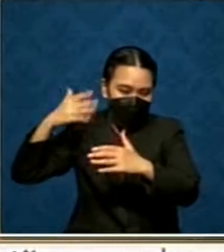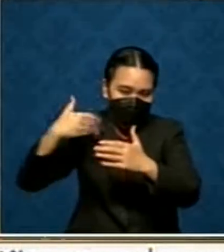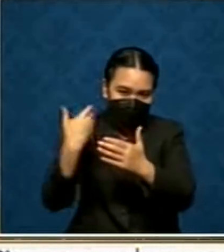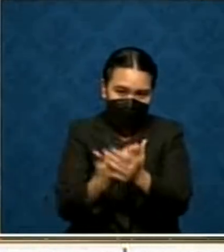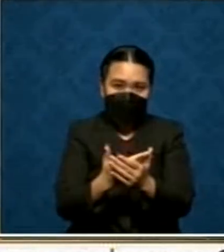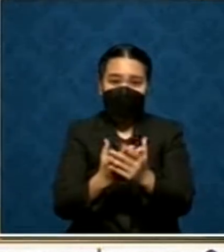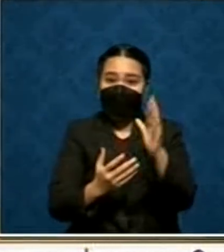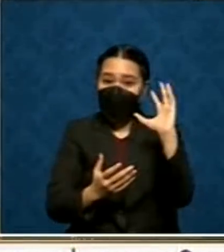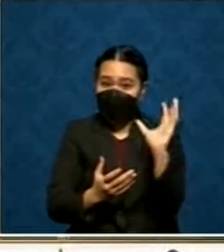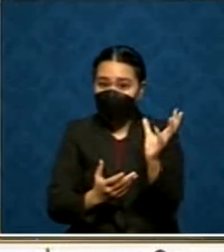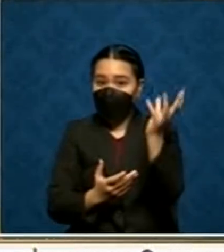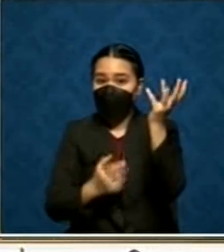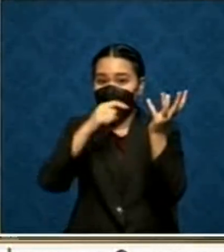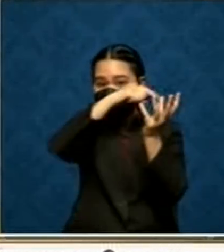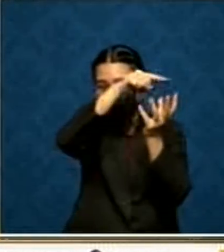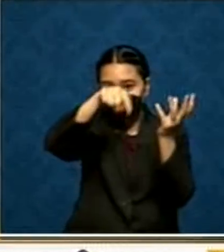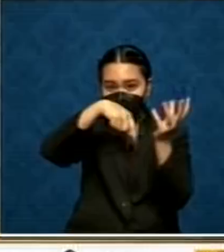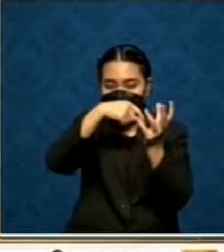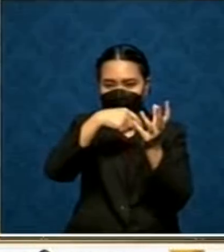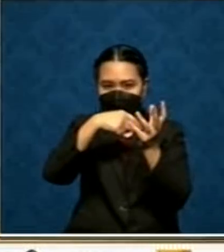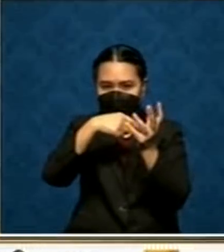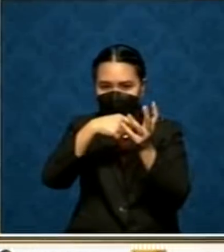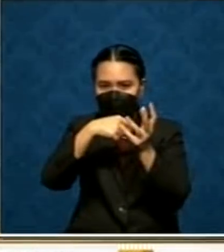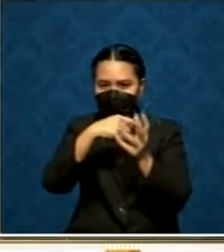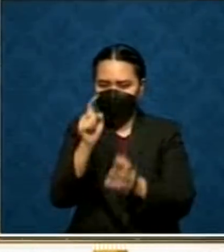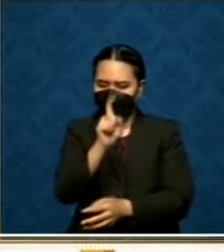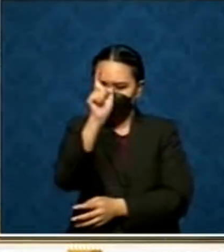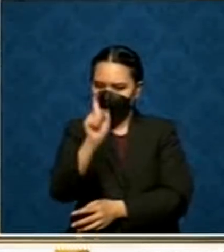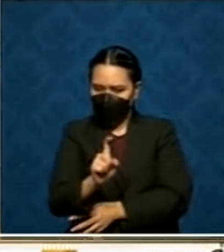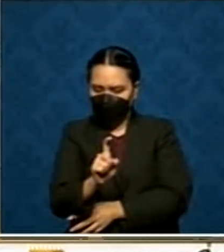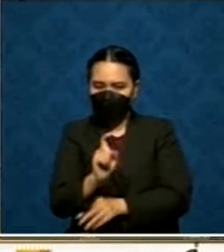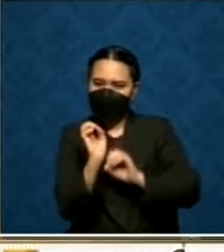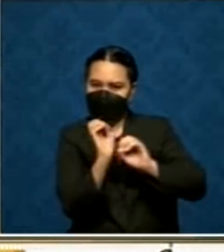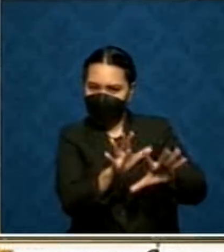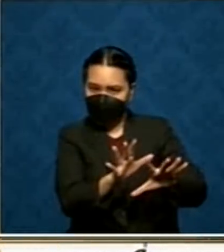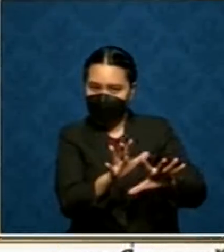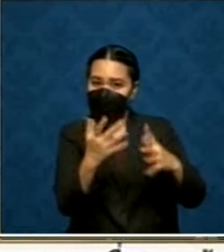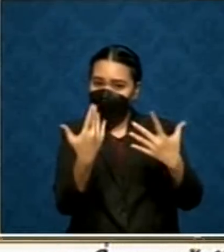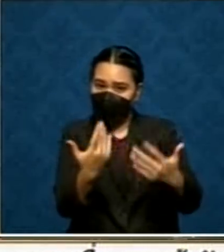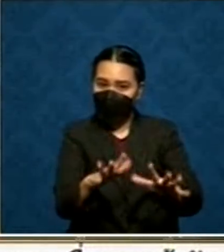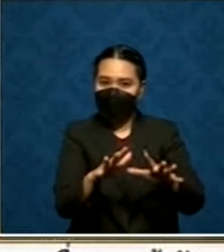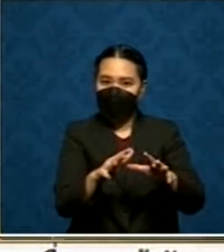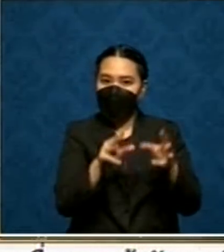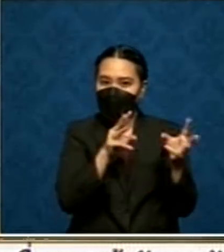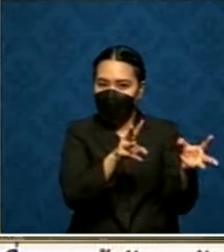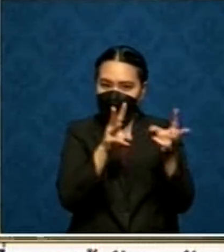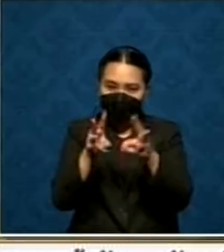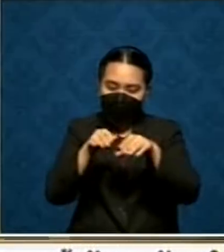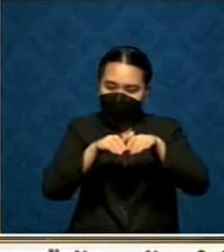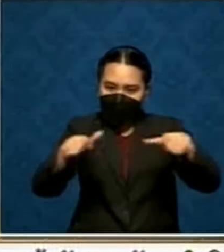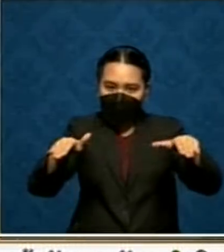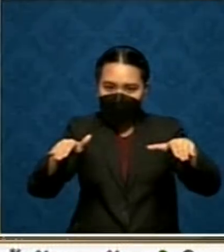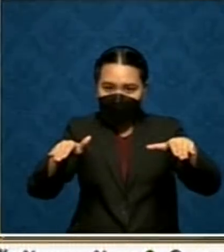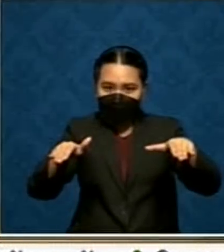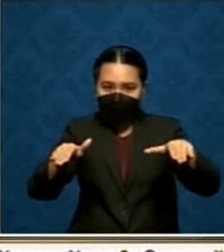ได้มีการตงคอรังเกียนแล้วก็ได้มมารถการณแงชั่นแล้มมาร